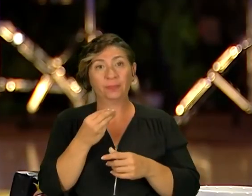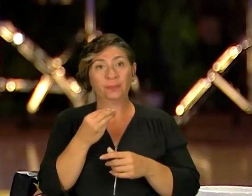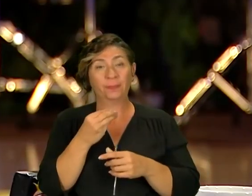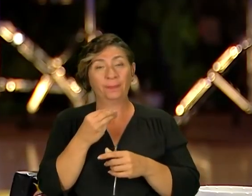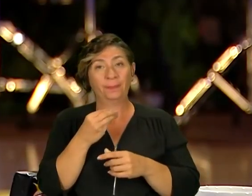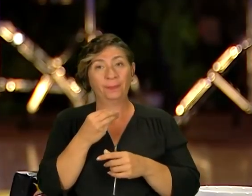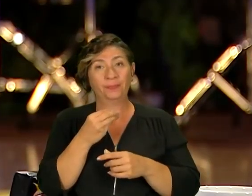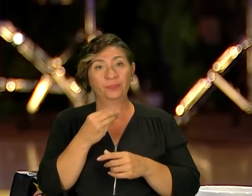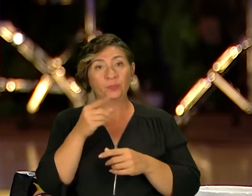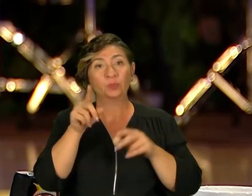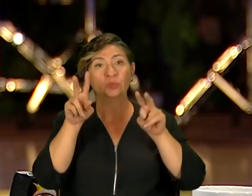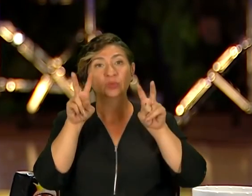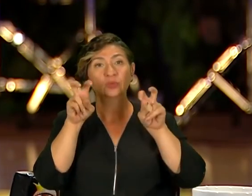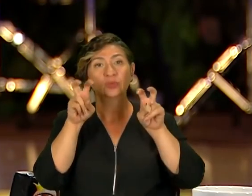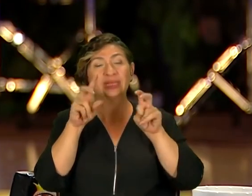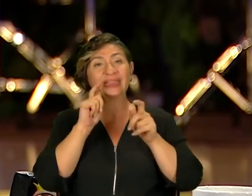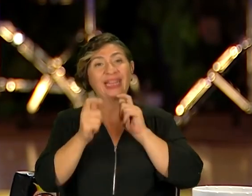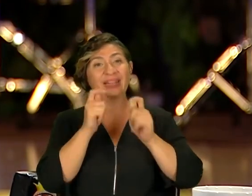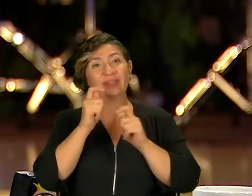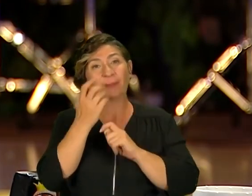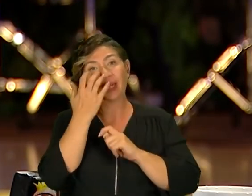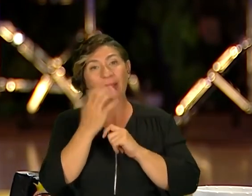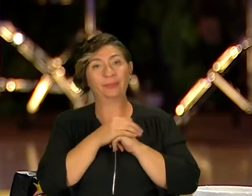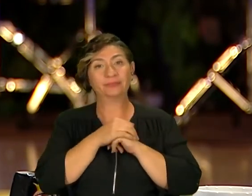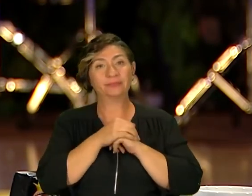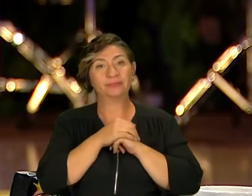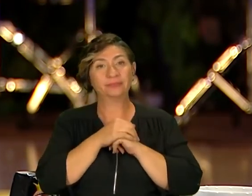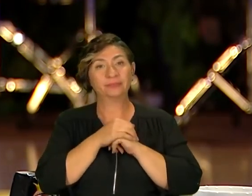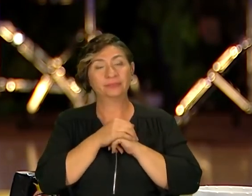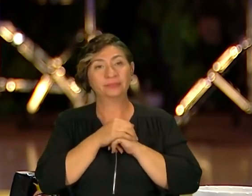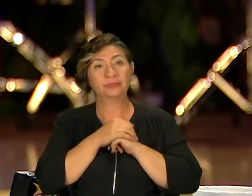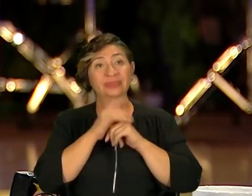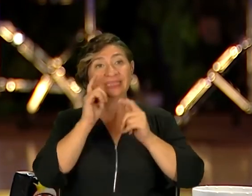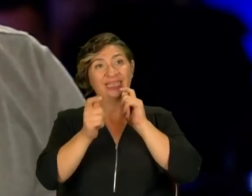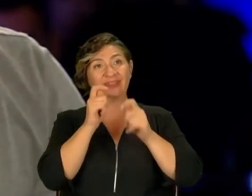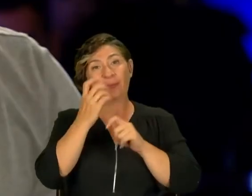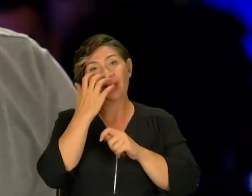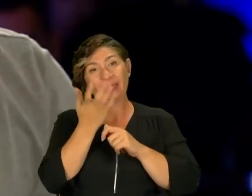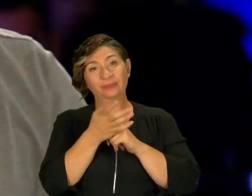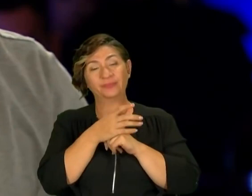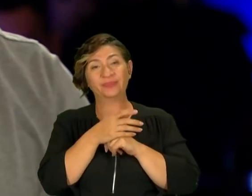Bence bu konudaki teklifleri bekleyelim. Evet. Teklifleri bekleyelim.